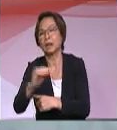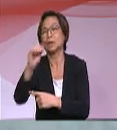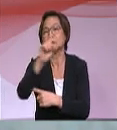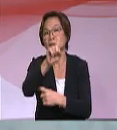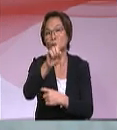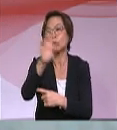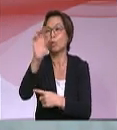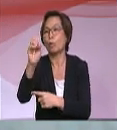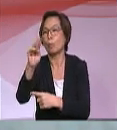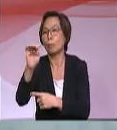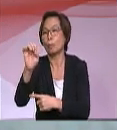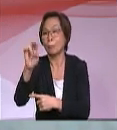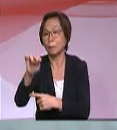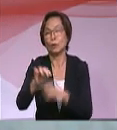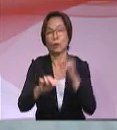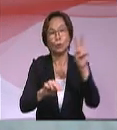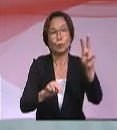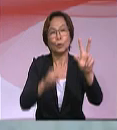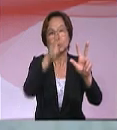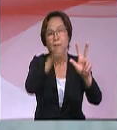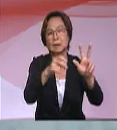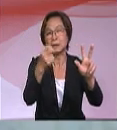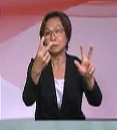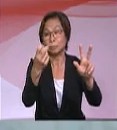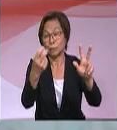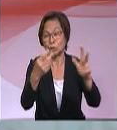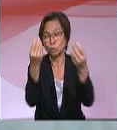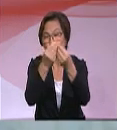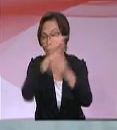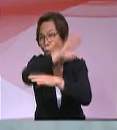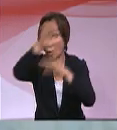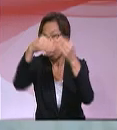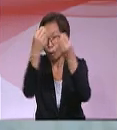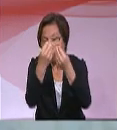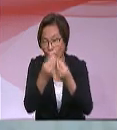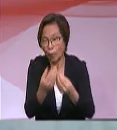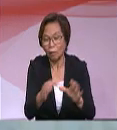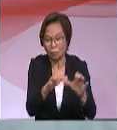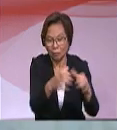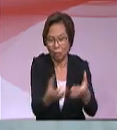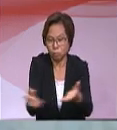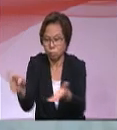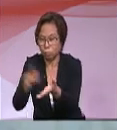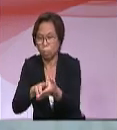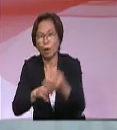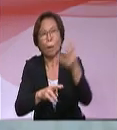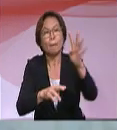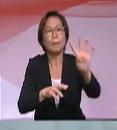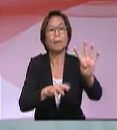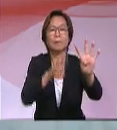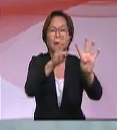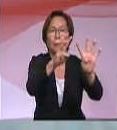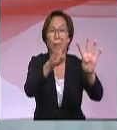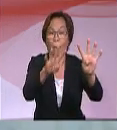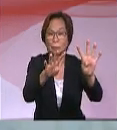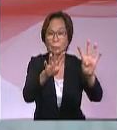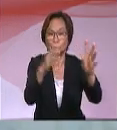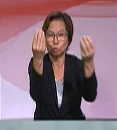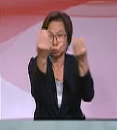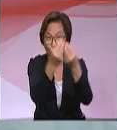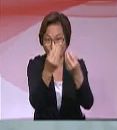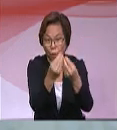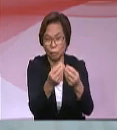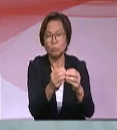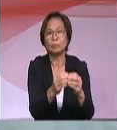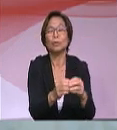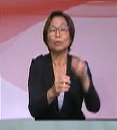Dimaklumkan setakat 23 Disember 2020, jumlah keseluruhan kluster yang telah dilaporkan adalah 464. Daripada